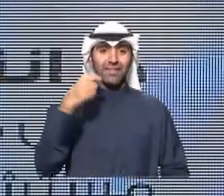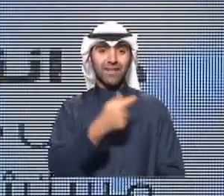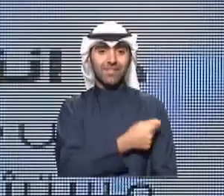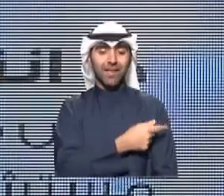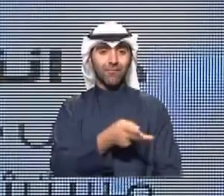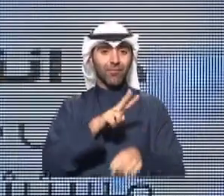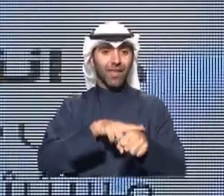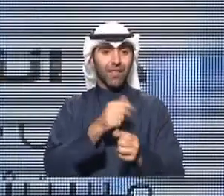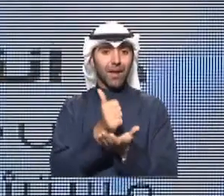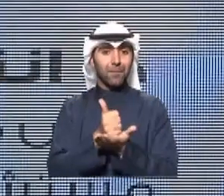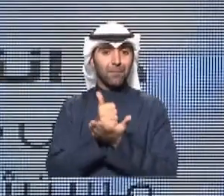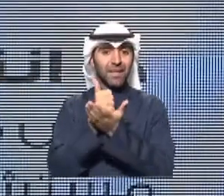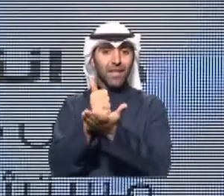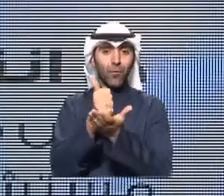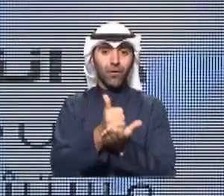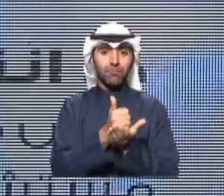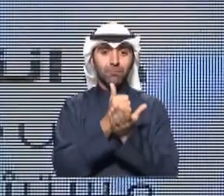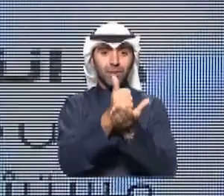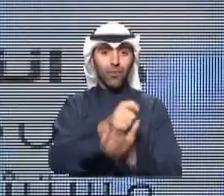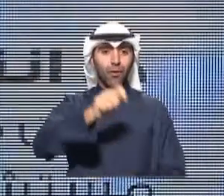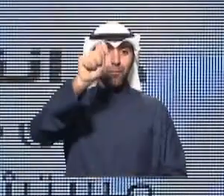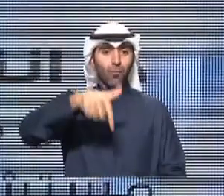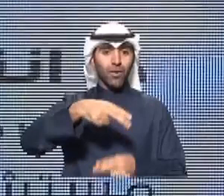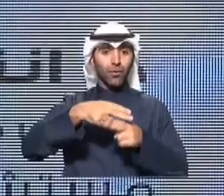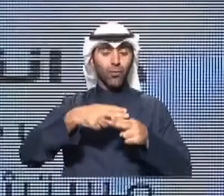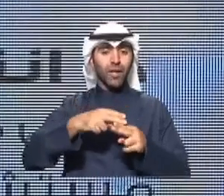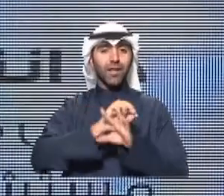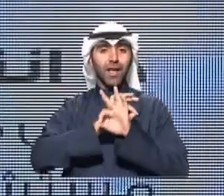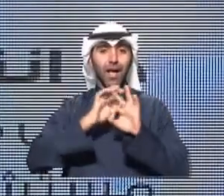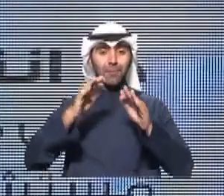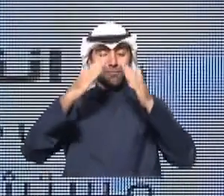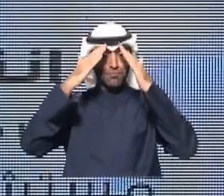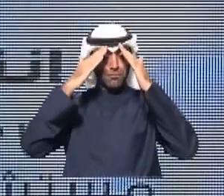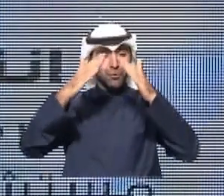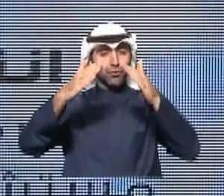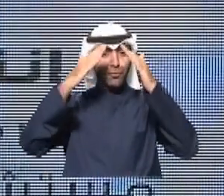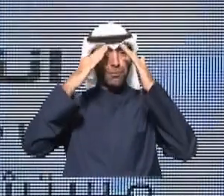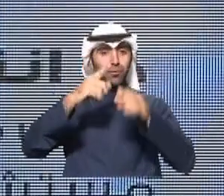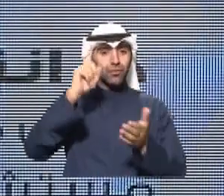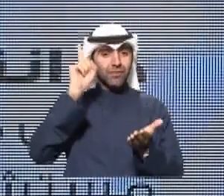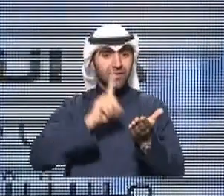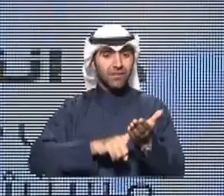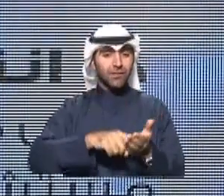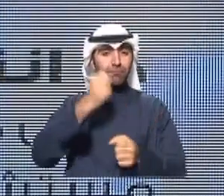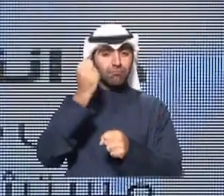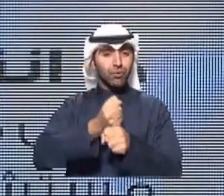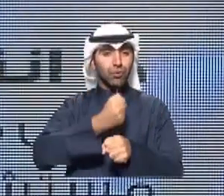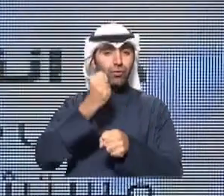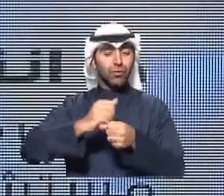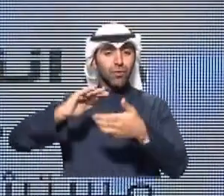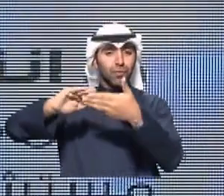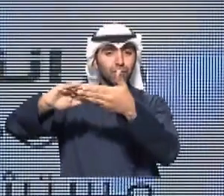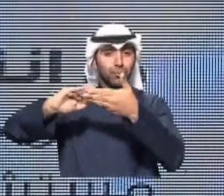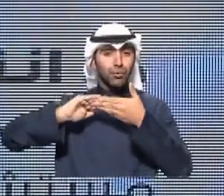وحقيقة هذا القطاع الهام سخر إمكانياته للوصول إلى مرحلة احتواء